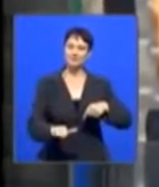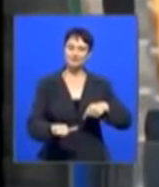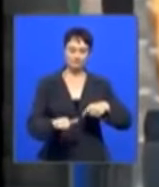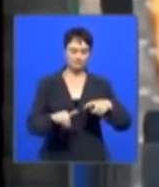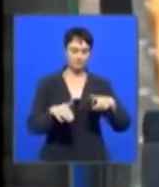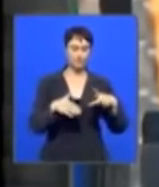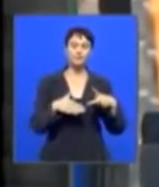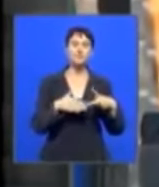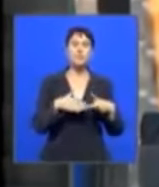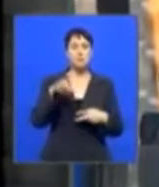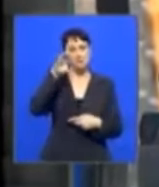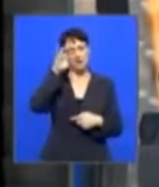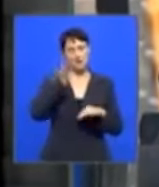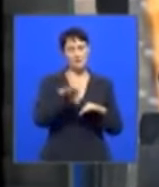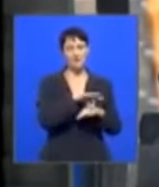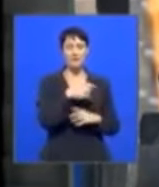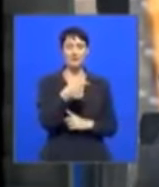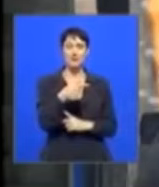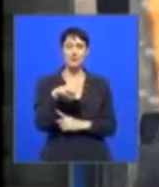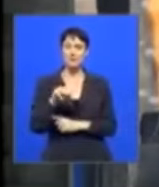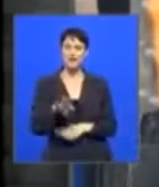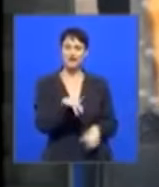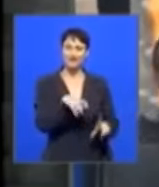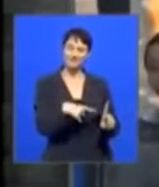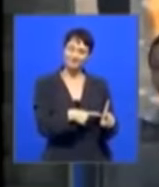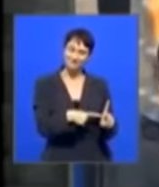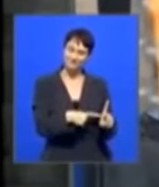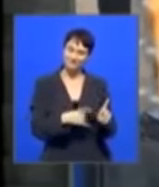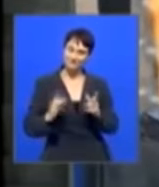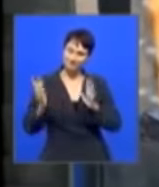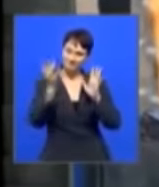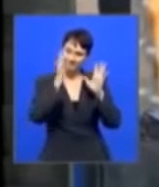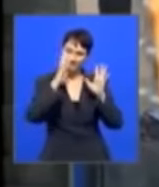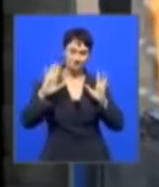Mrs. Graça Machel. Hallo, Zoete Haringen, fitnessblubber.